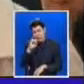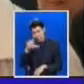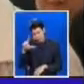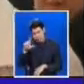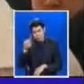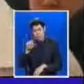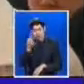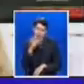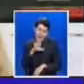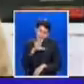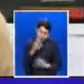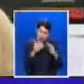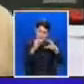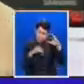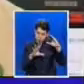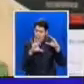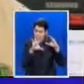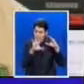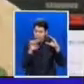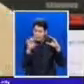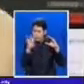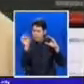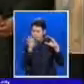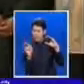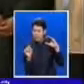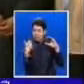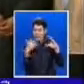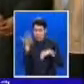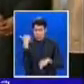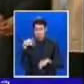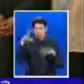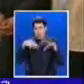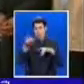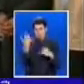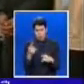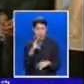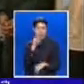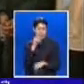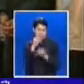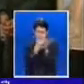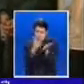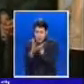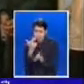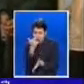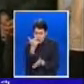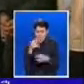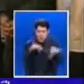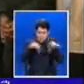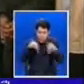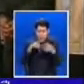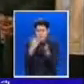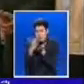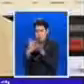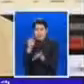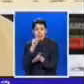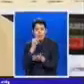าณ 5% 7% ถูกต้องครับท่านนายกครับเราก็ต้องมีการจัดสรรน้ำค่อนข้างระวังหน่อยนะครับ